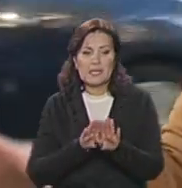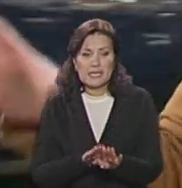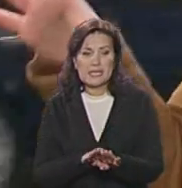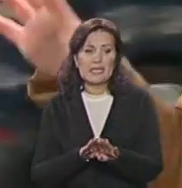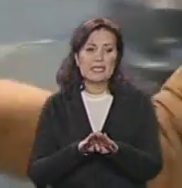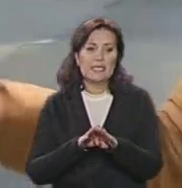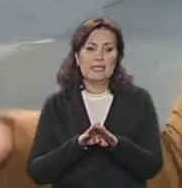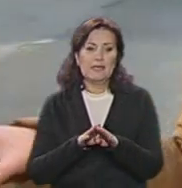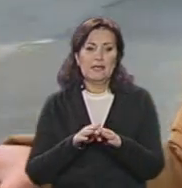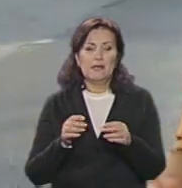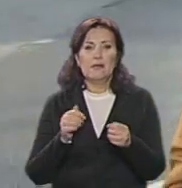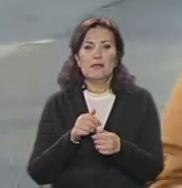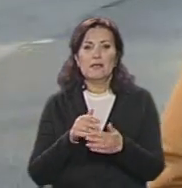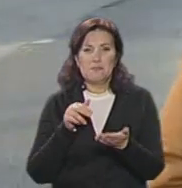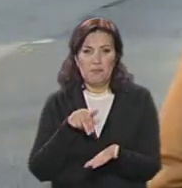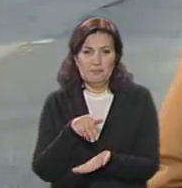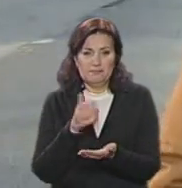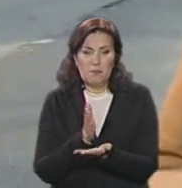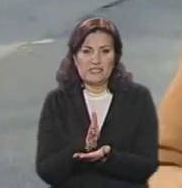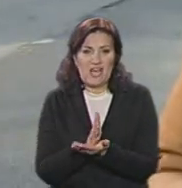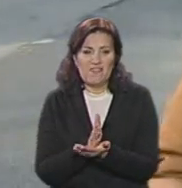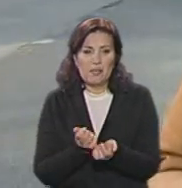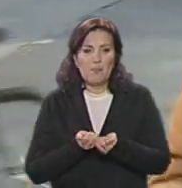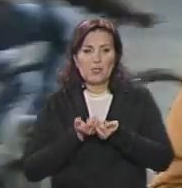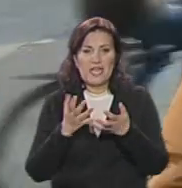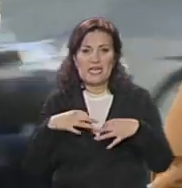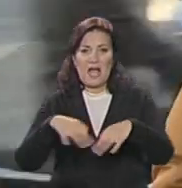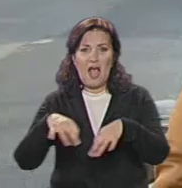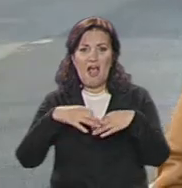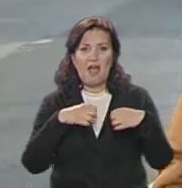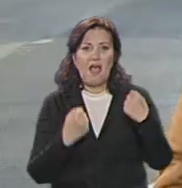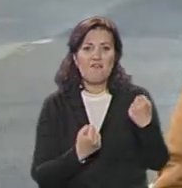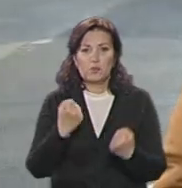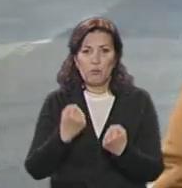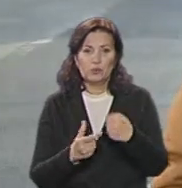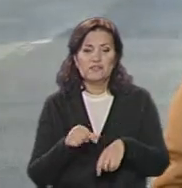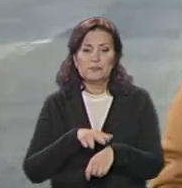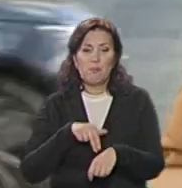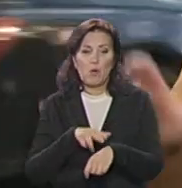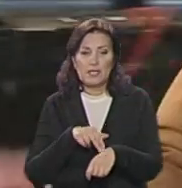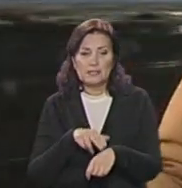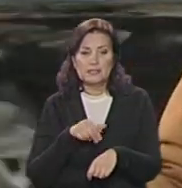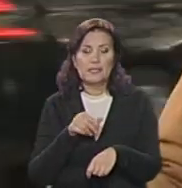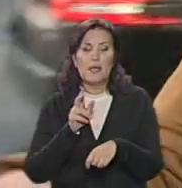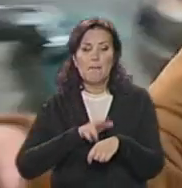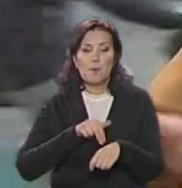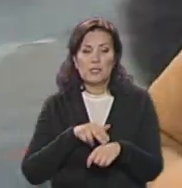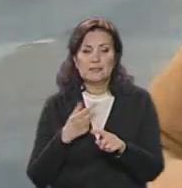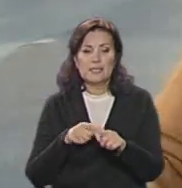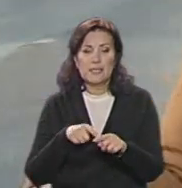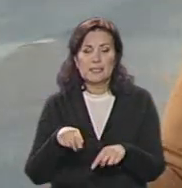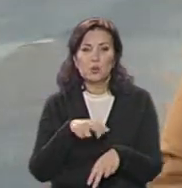поставили навколо самого Єлисейського палацу по декілька автобусів із поліцією, поліцейські, які